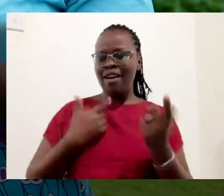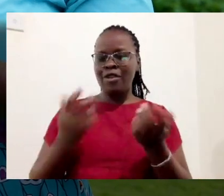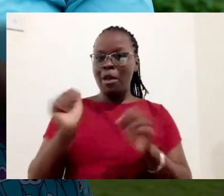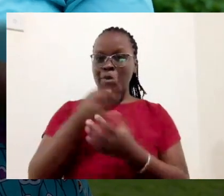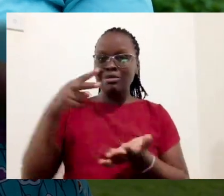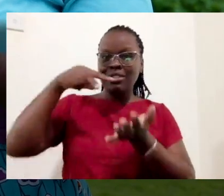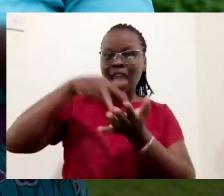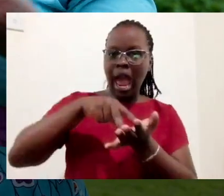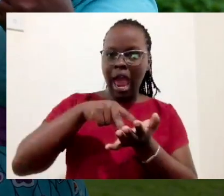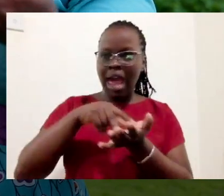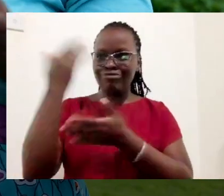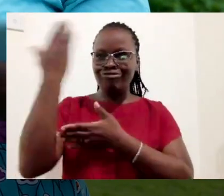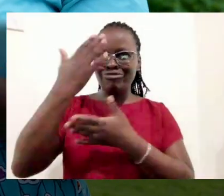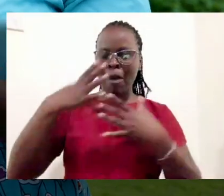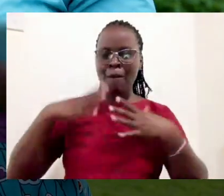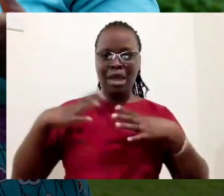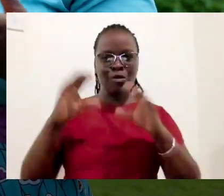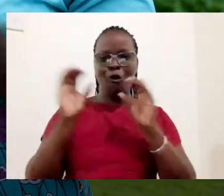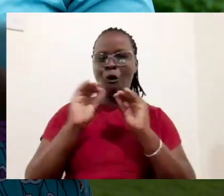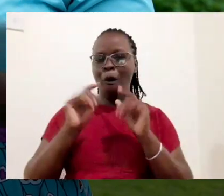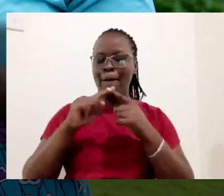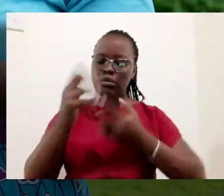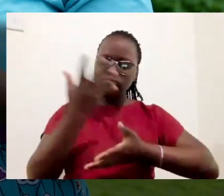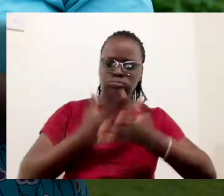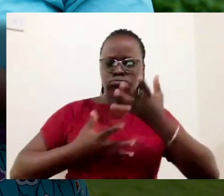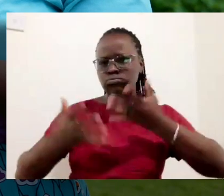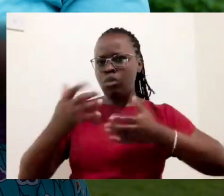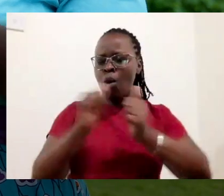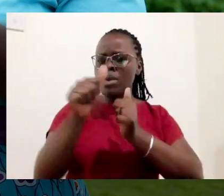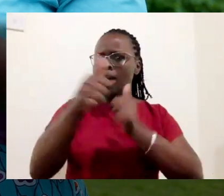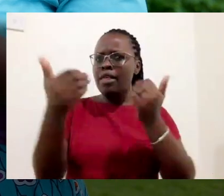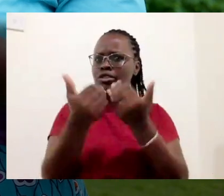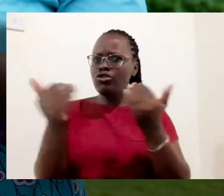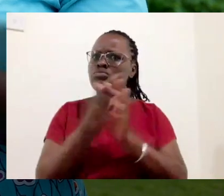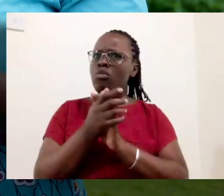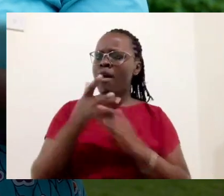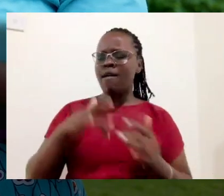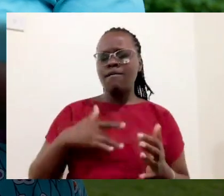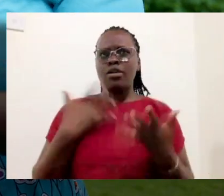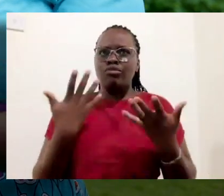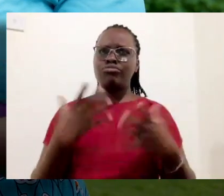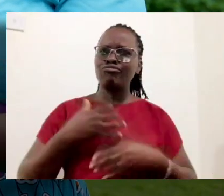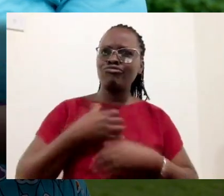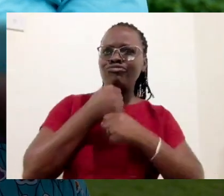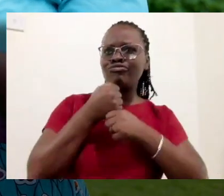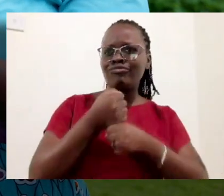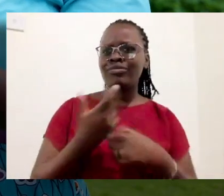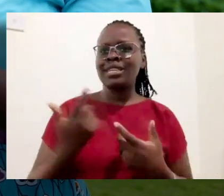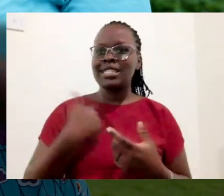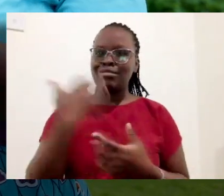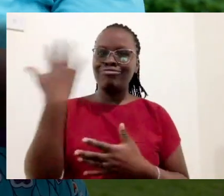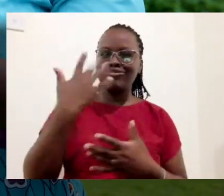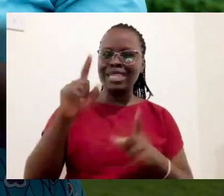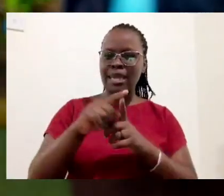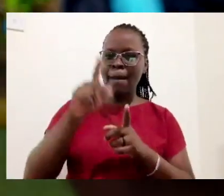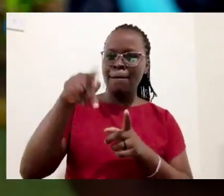watu, lakini kwa sababu ya kule kuingiliana na watoto wengine, sahi amekuwa vizuri tena sana. Ni mwana mashairi na alienda